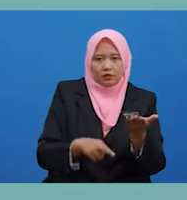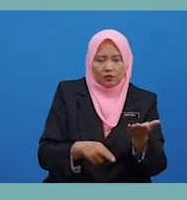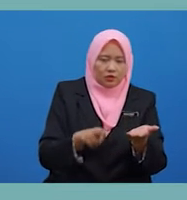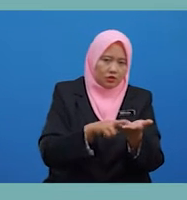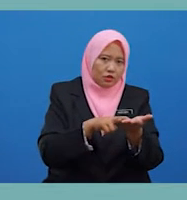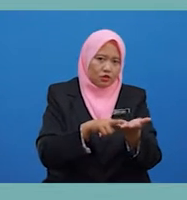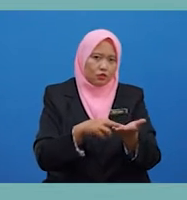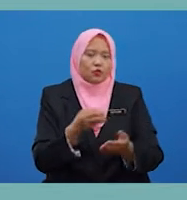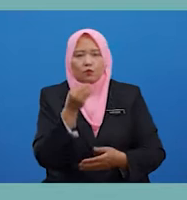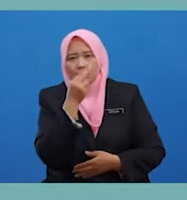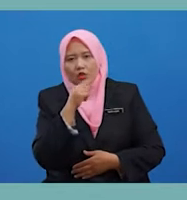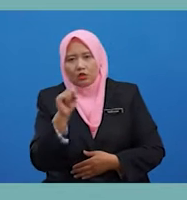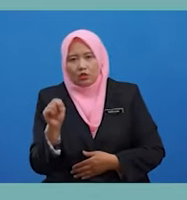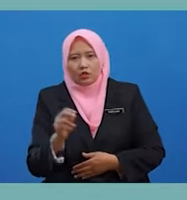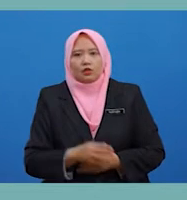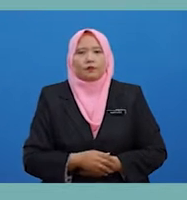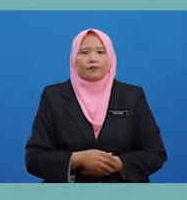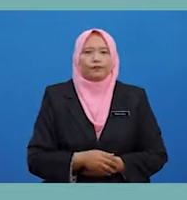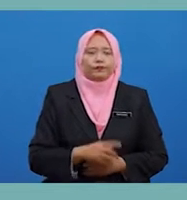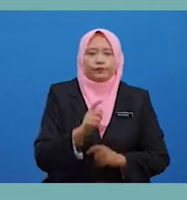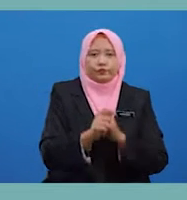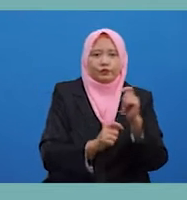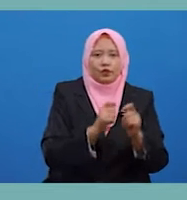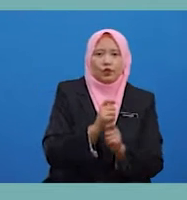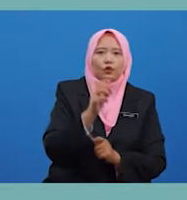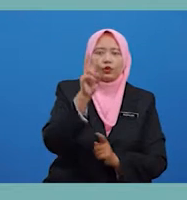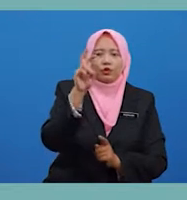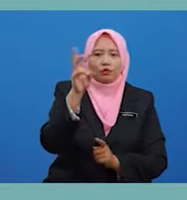tahun 2016, demam denggi